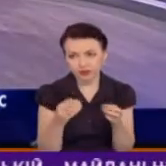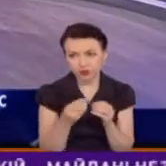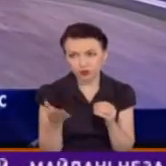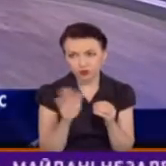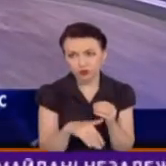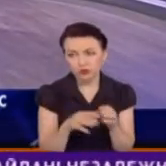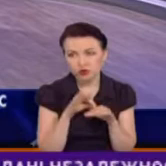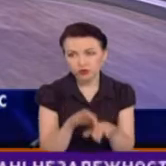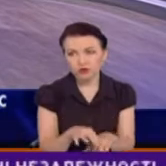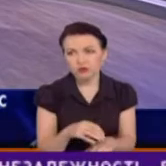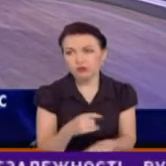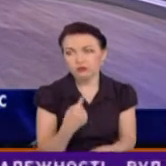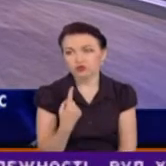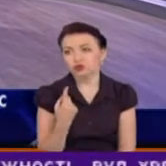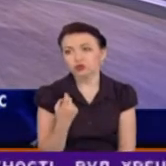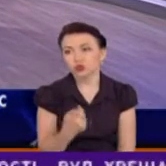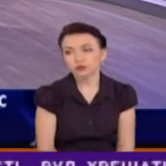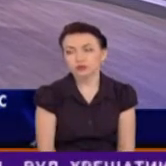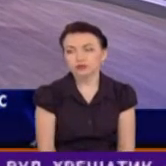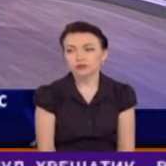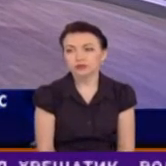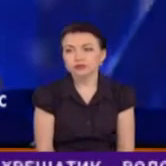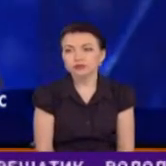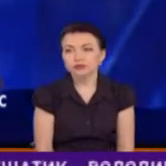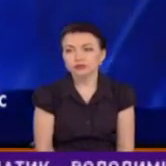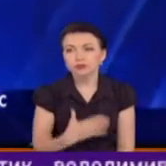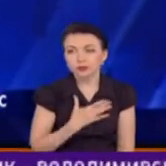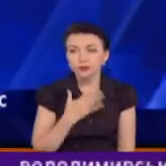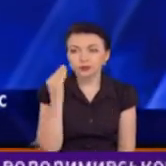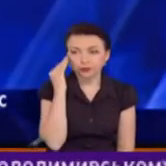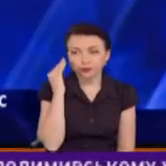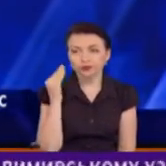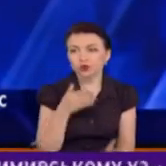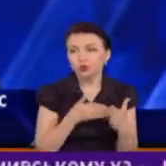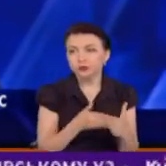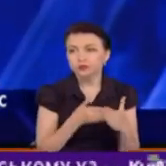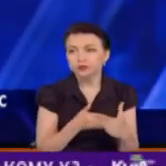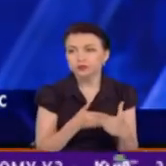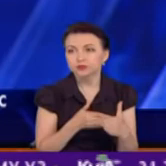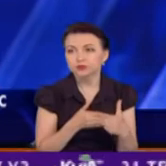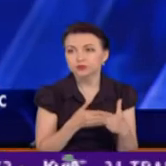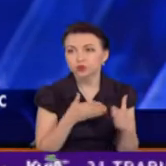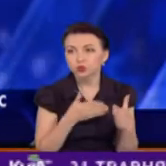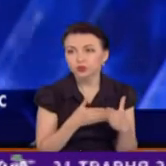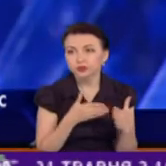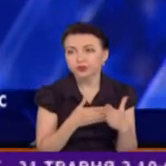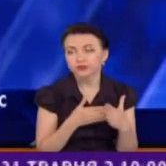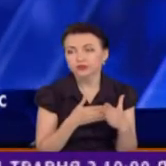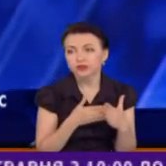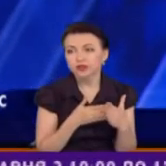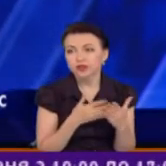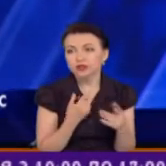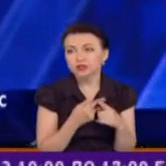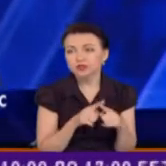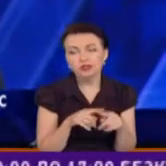запросити, може ще там 100 може, круглих столів, розумієте? Ну, як на мене, такий певний тупік. І дійсно має, ну це вирішення